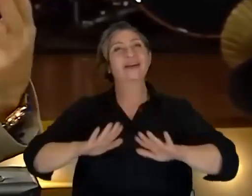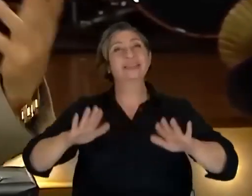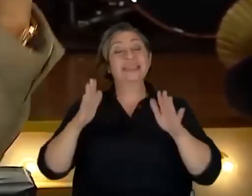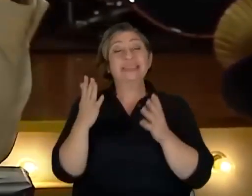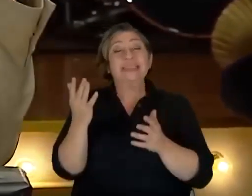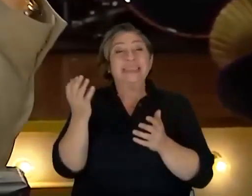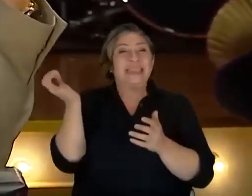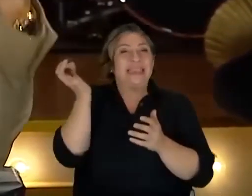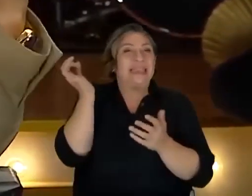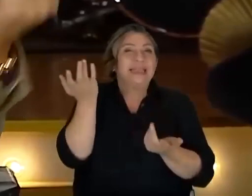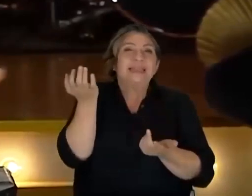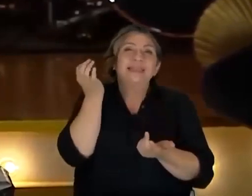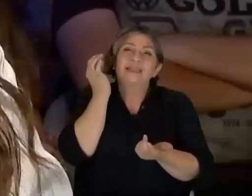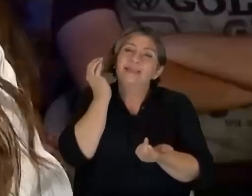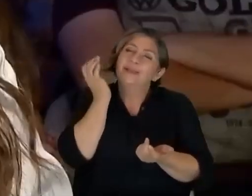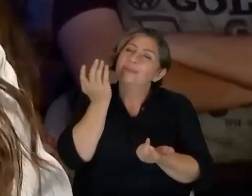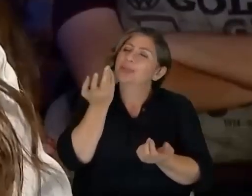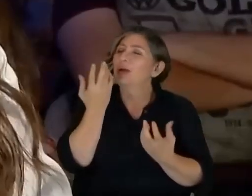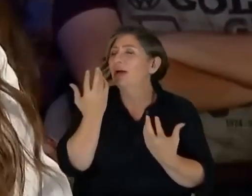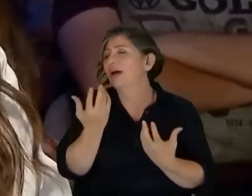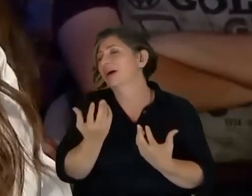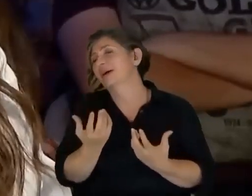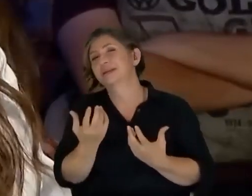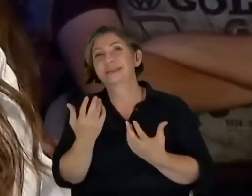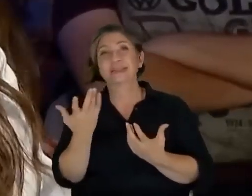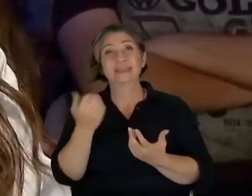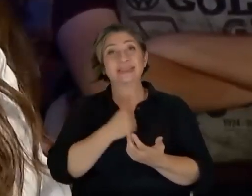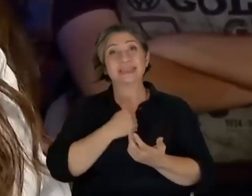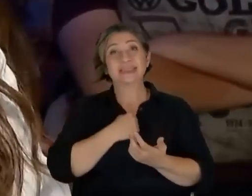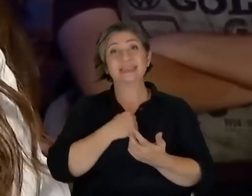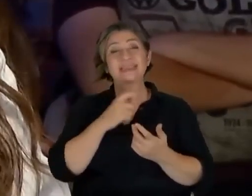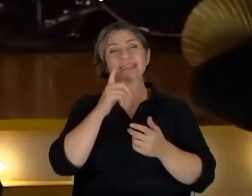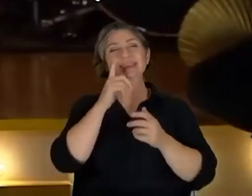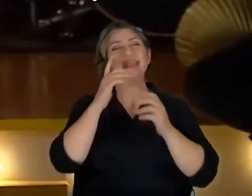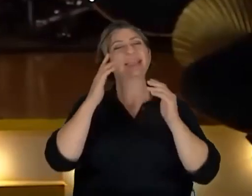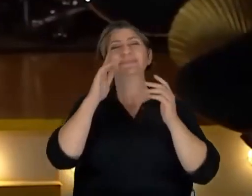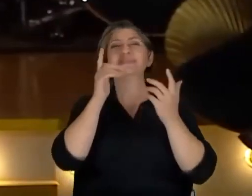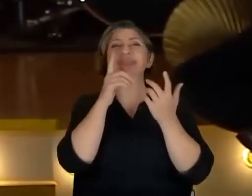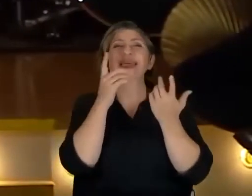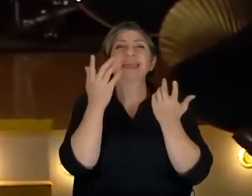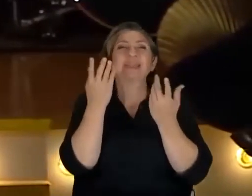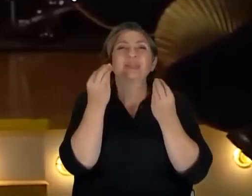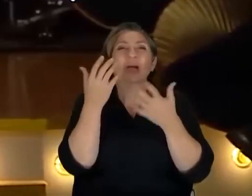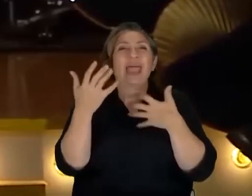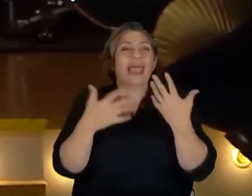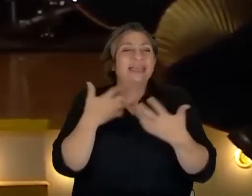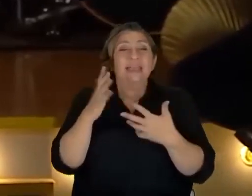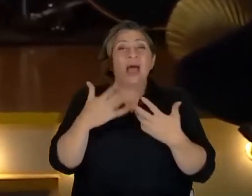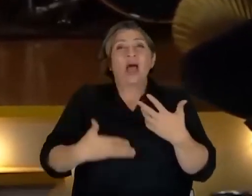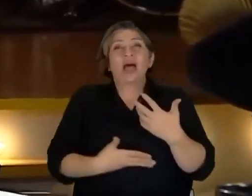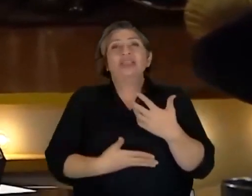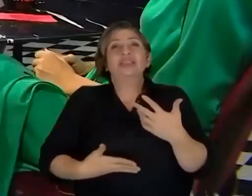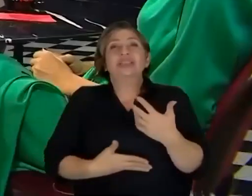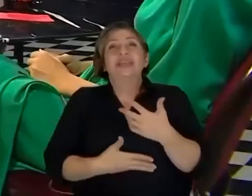Yani nedense dinleti aklıma geliyor. Dinleti böyle. Dinleti niye sıkıcı böyle? Dinleti yani? Bana şey geliyor. Çok heyecansız. Acıklı olabilir.